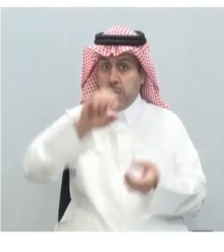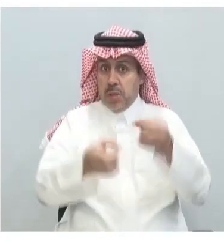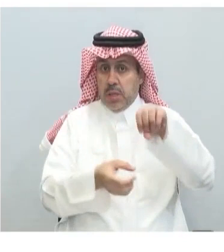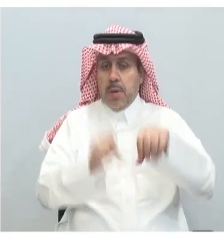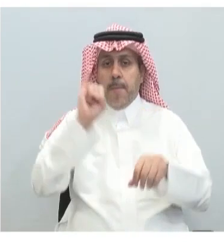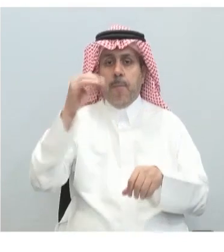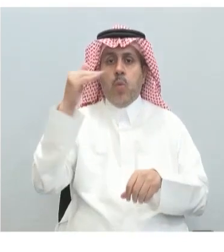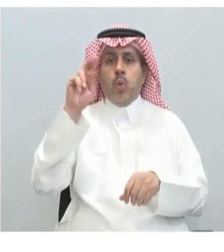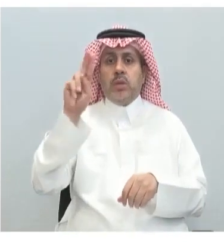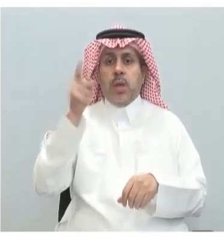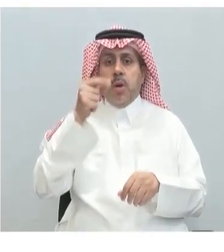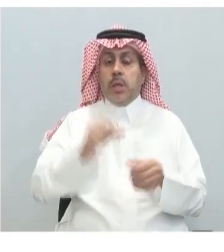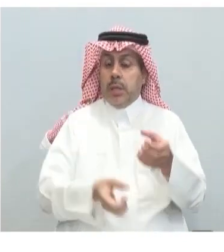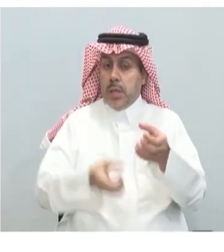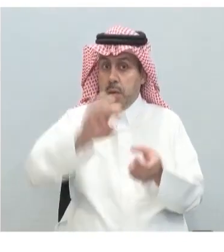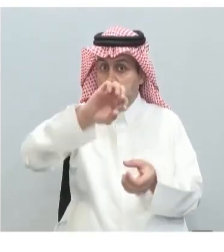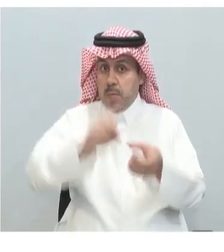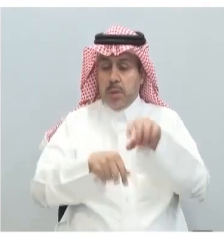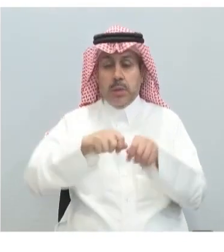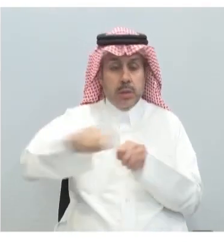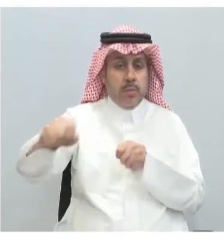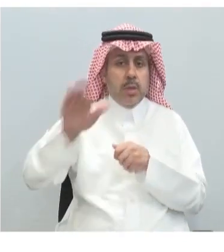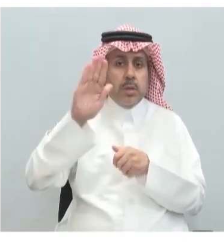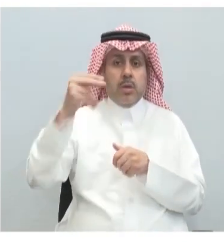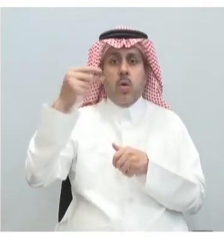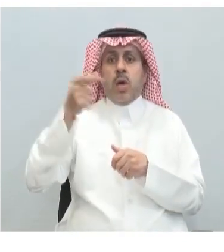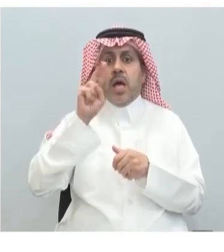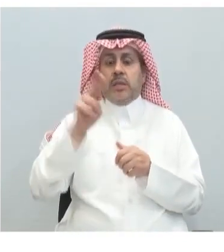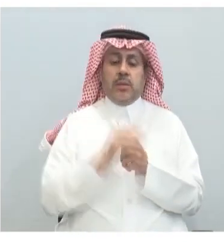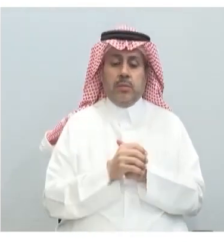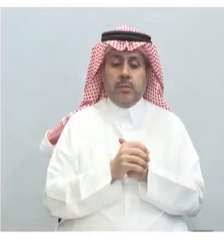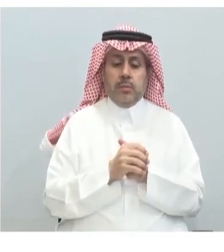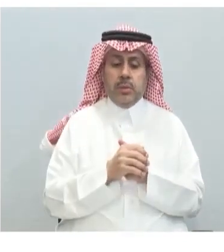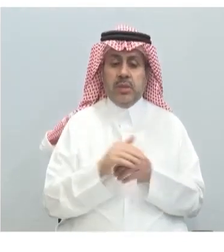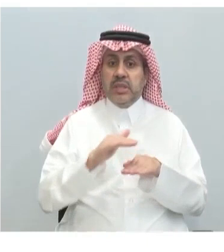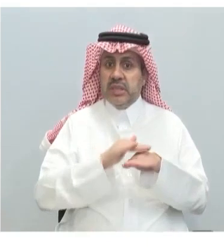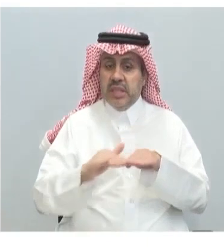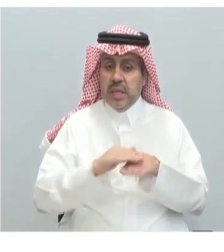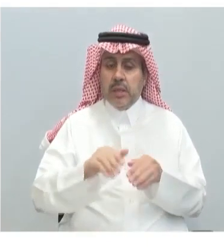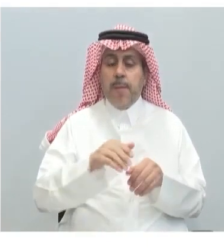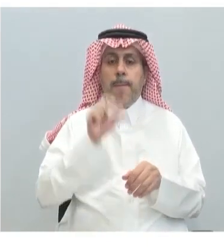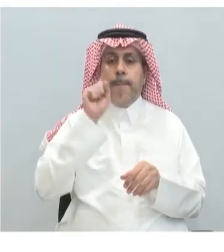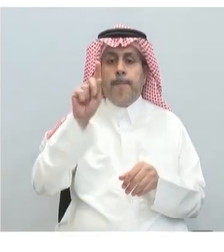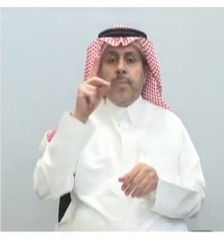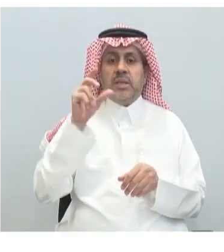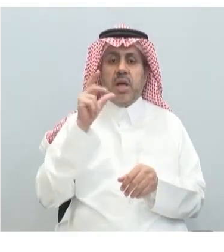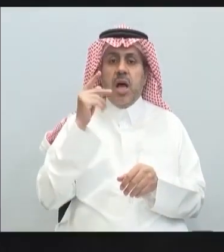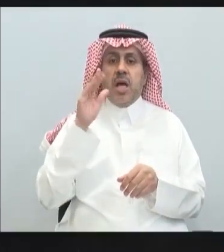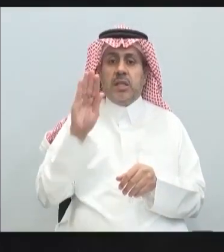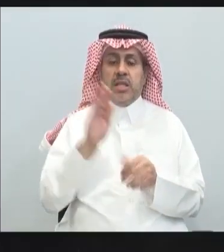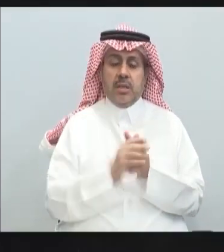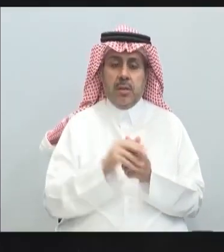الكيمياء مختبر الكيمياء لقياس السعرات الحراريه لدينا شريحه بطاطس نقوم باحراق ستقوم بعمل هذه التجربه مع